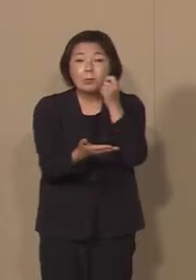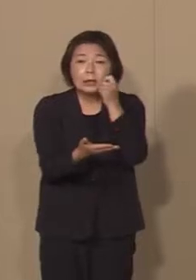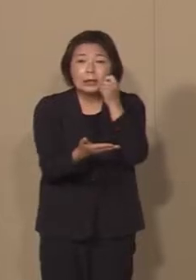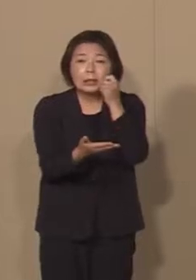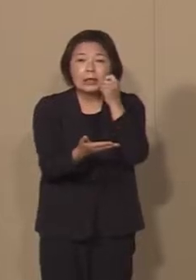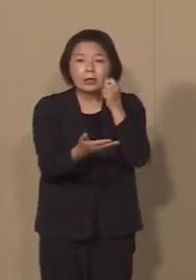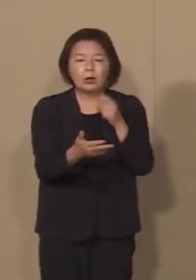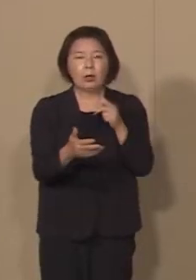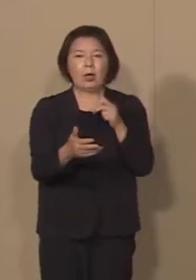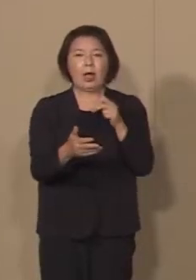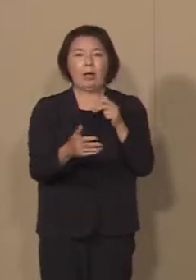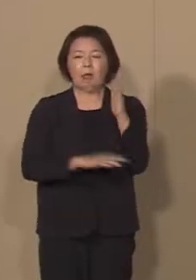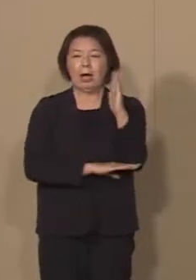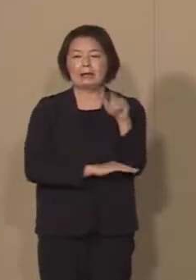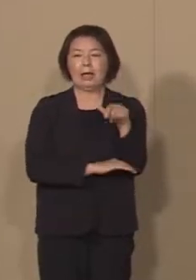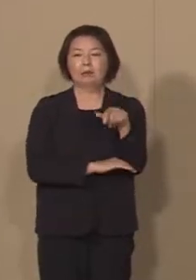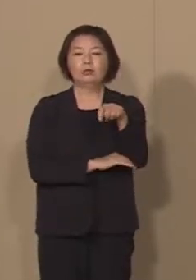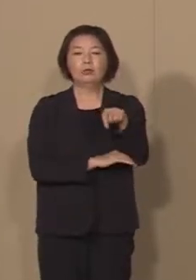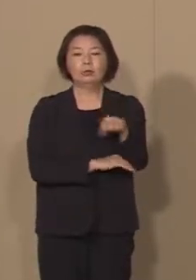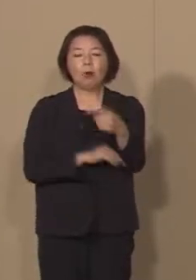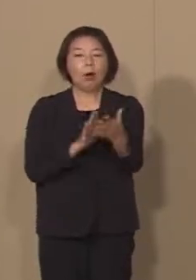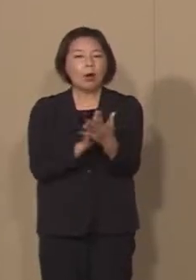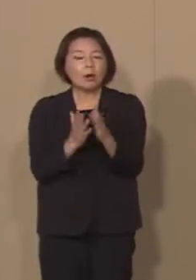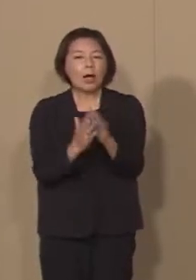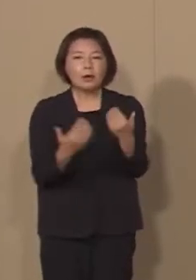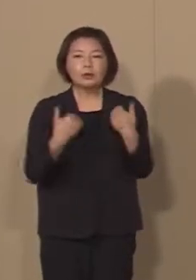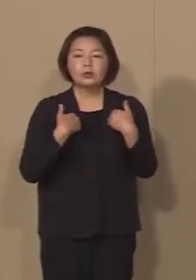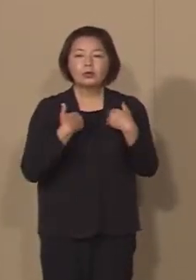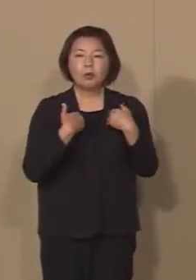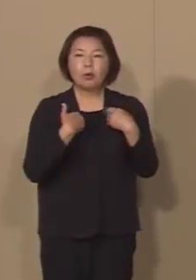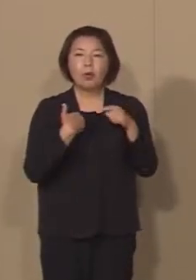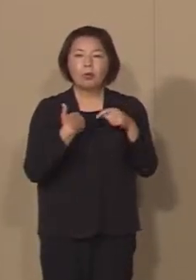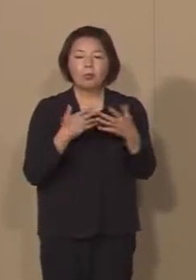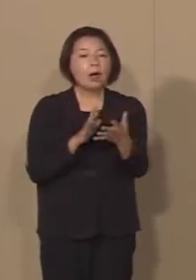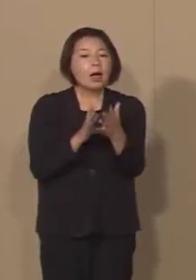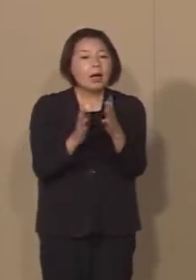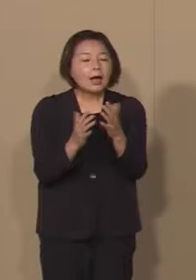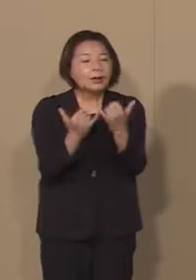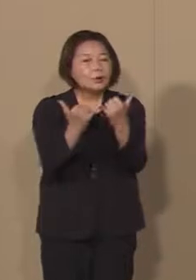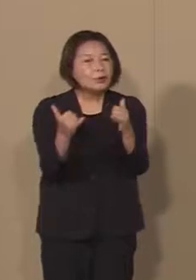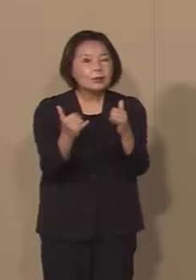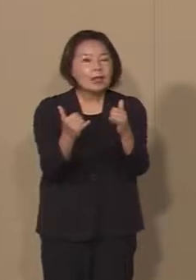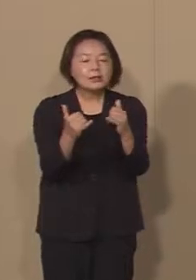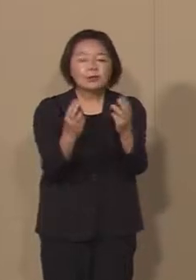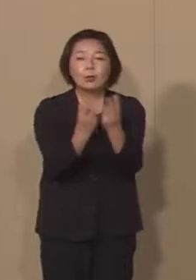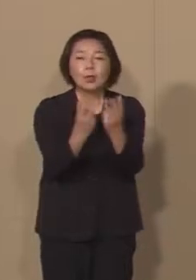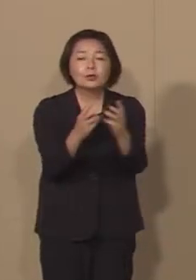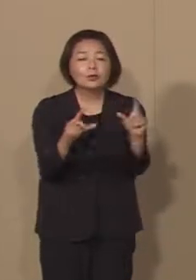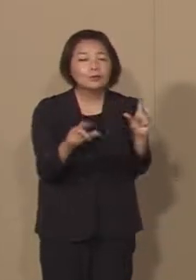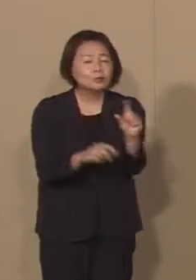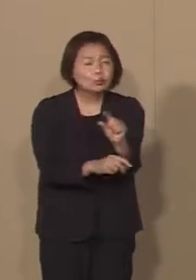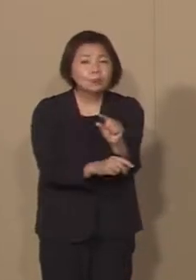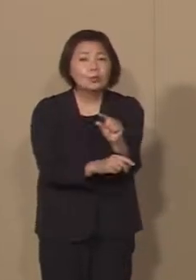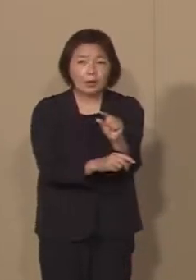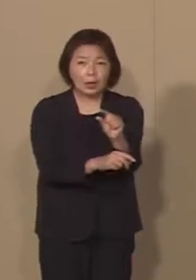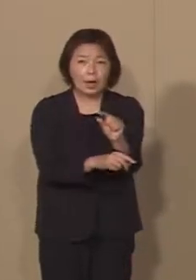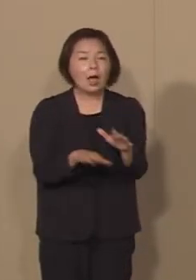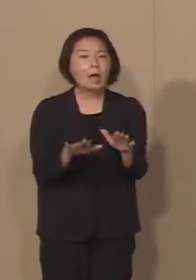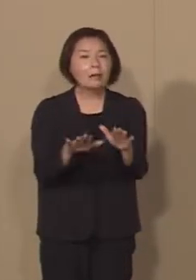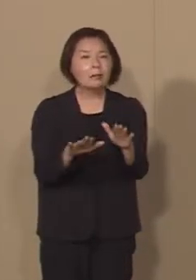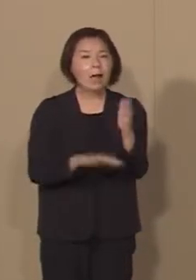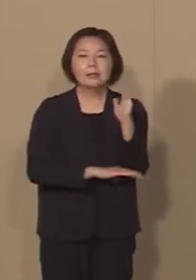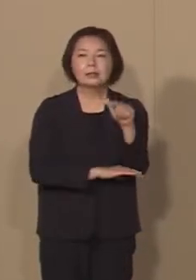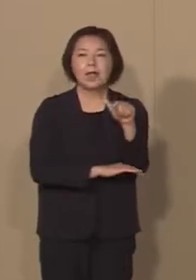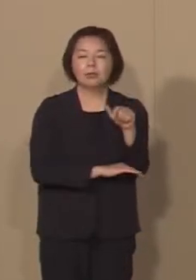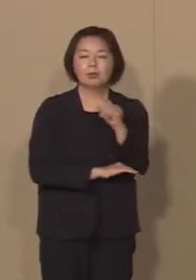変えていかなきゃいけないんだけどそういうことをやっている人たちがほぼいなくてほとんどみんなじゃあねー政府